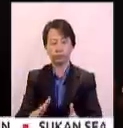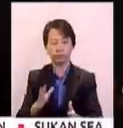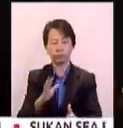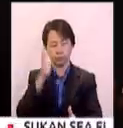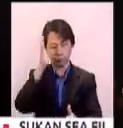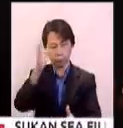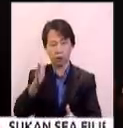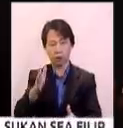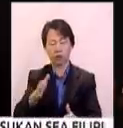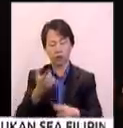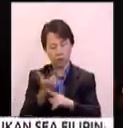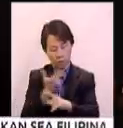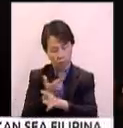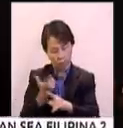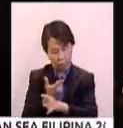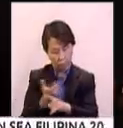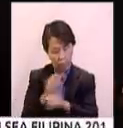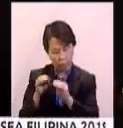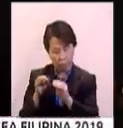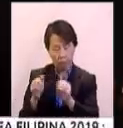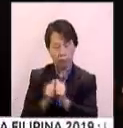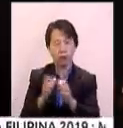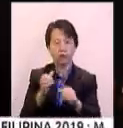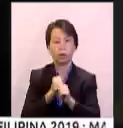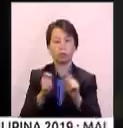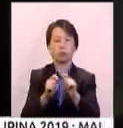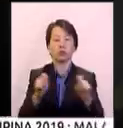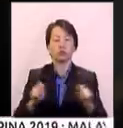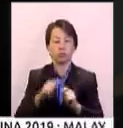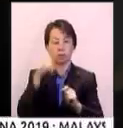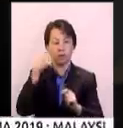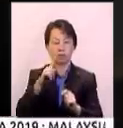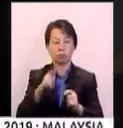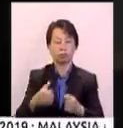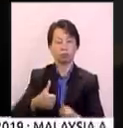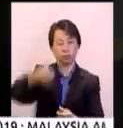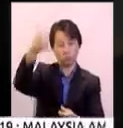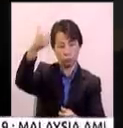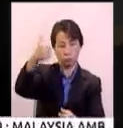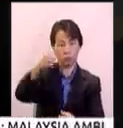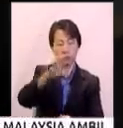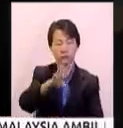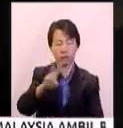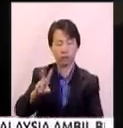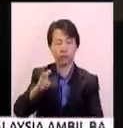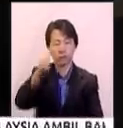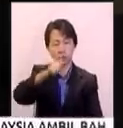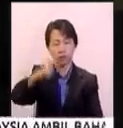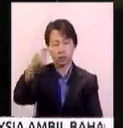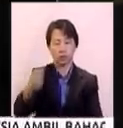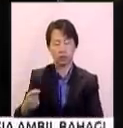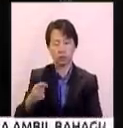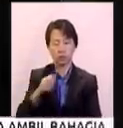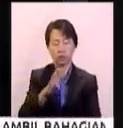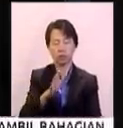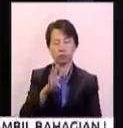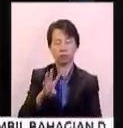ini akan dilatih sekaligus mendapat tempat bagi kejuaraan Formula 4 Asia Tenggara